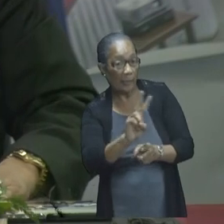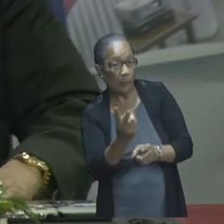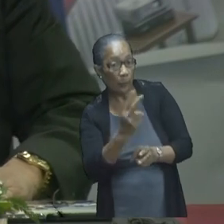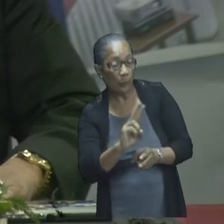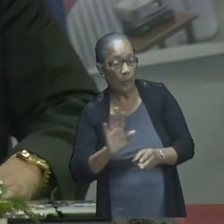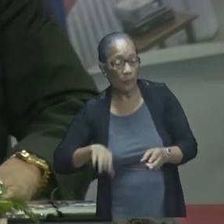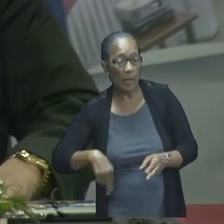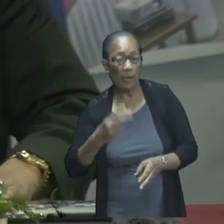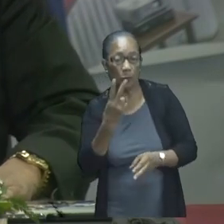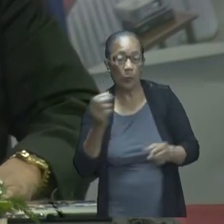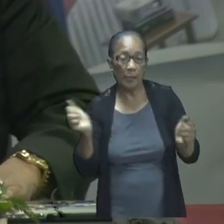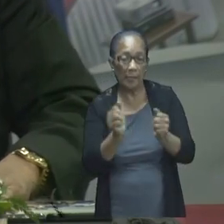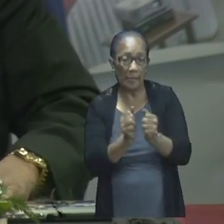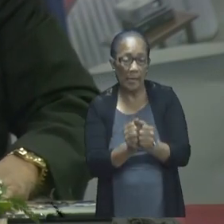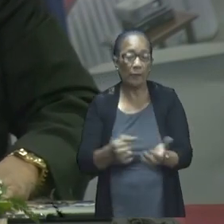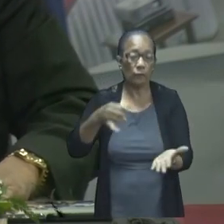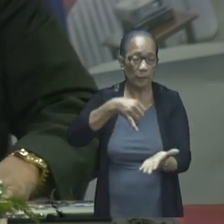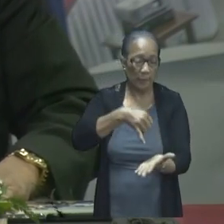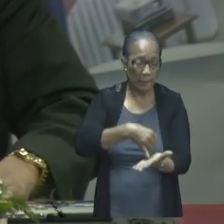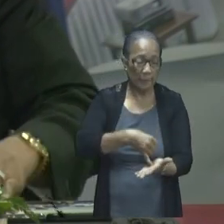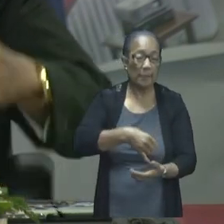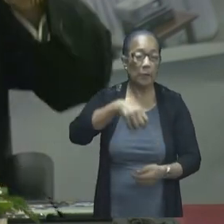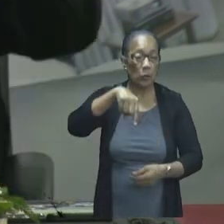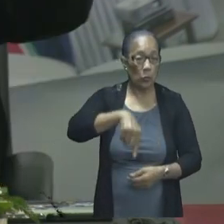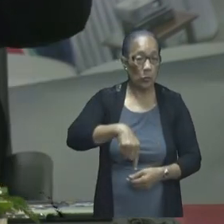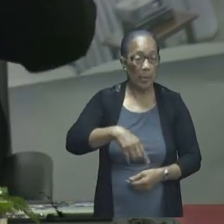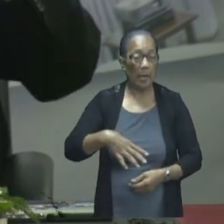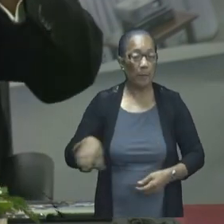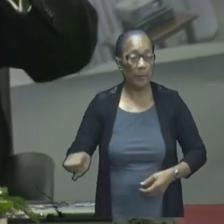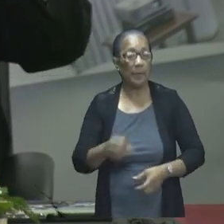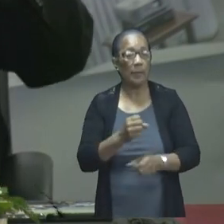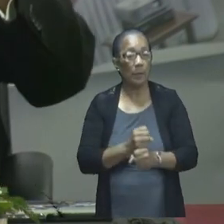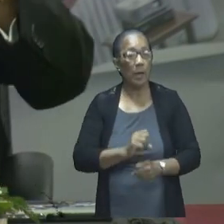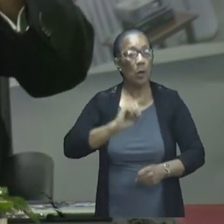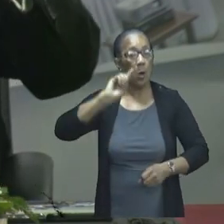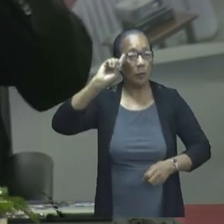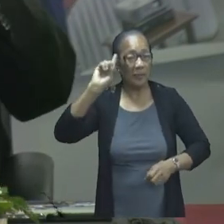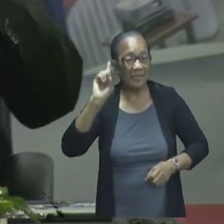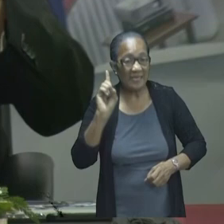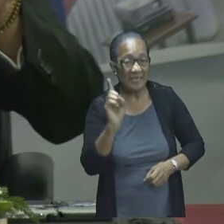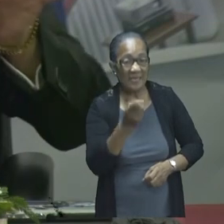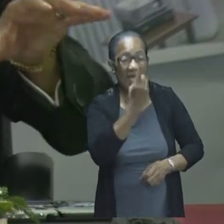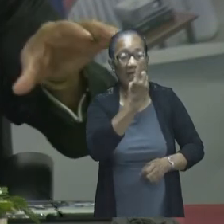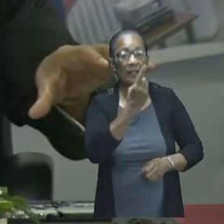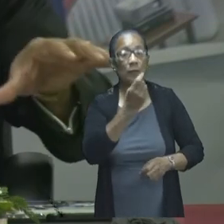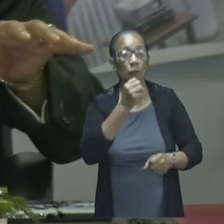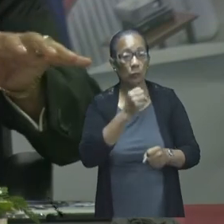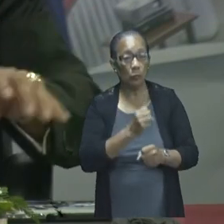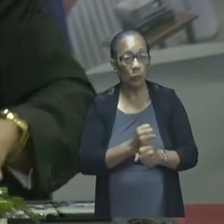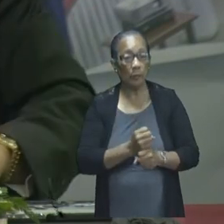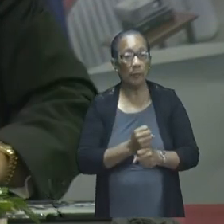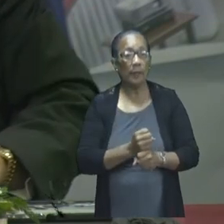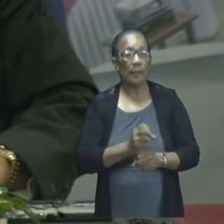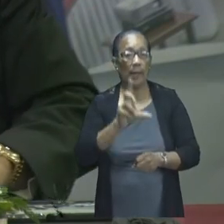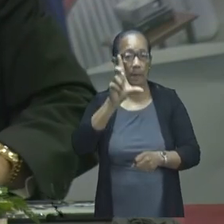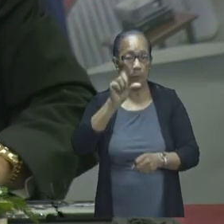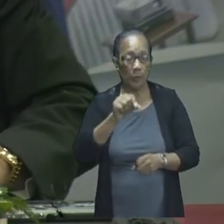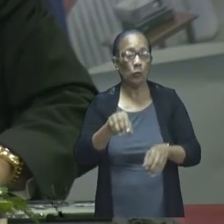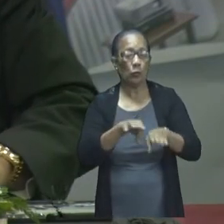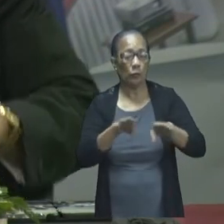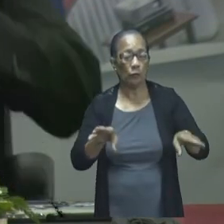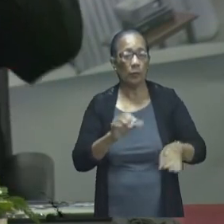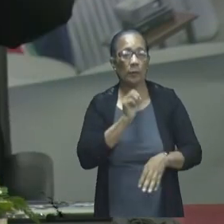na het biljet verkiezing die wij moeten maken om dit zo snel mogelijk te vertalen naar microniveau en dat is wat we nu